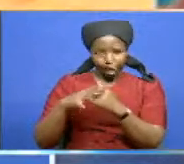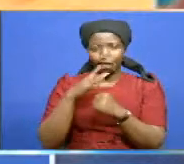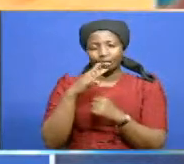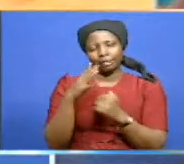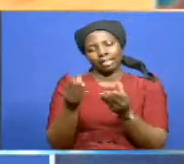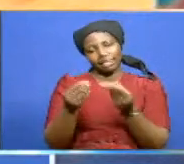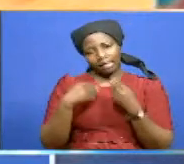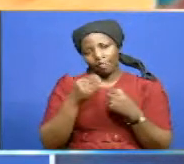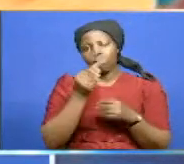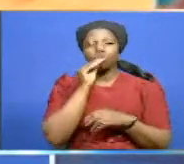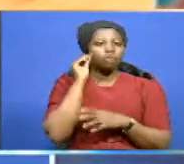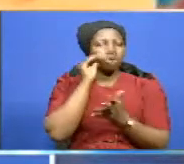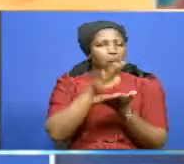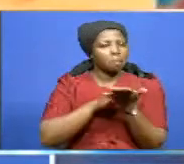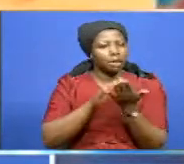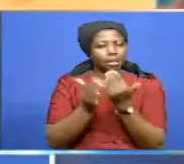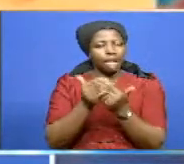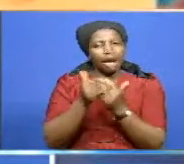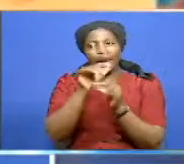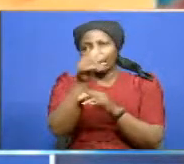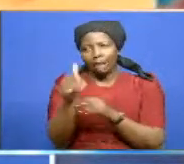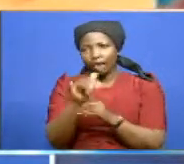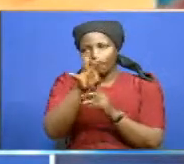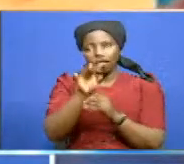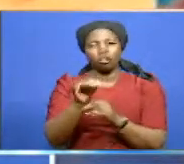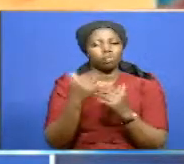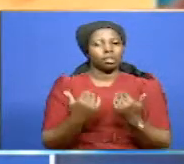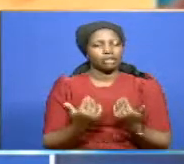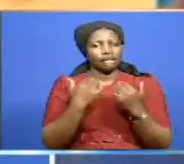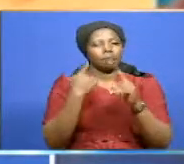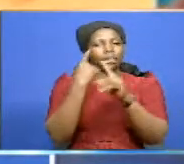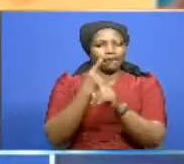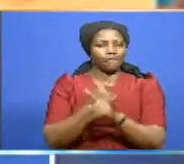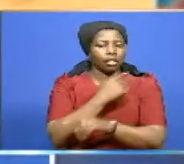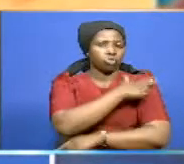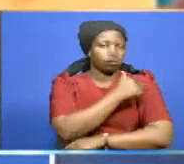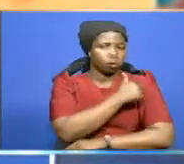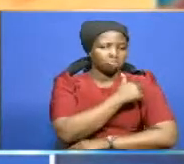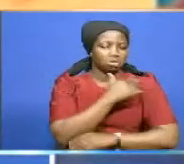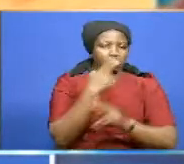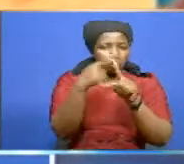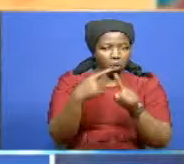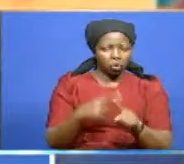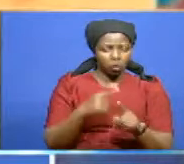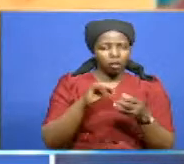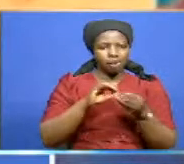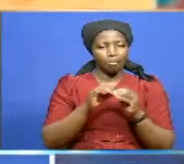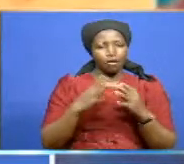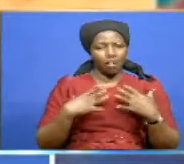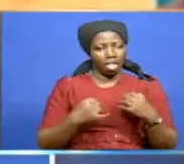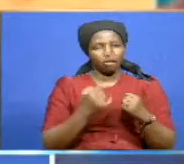wengine 40 walikuwa wamelazwa kwenye hospitali mbalimbali. Jumla ya watu waliopona kufikia sasa ni